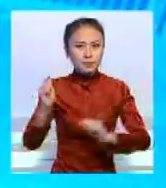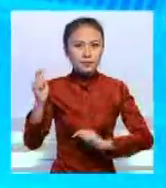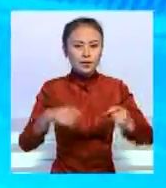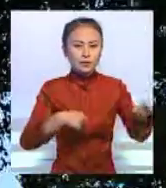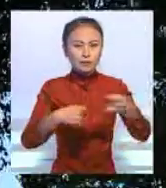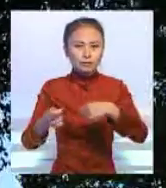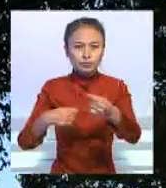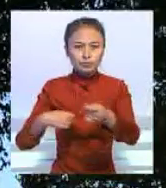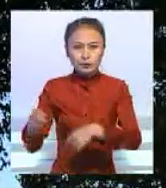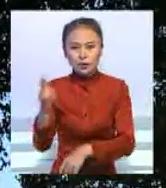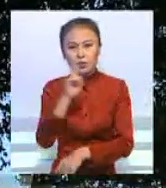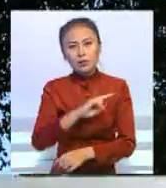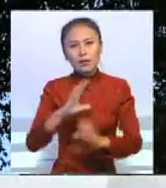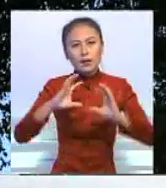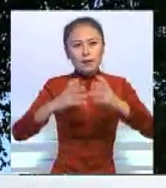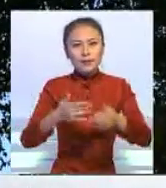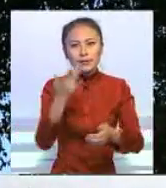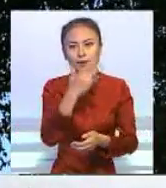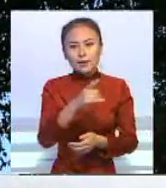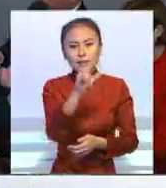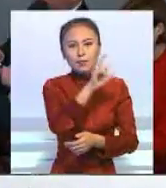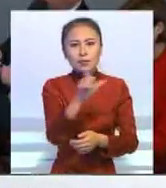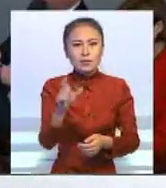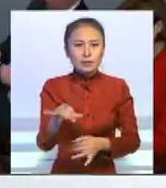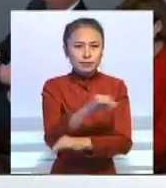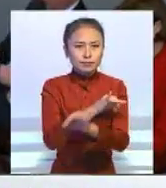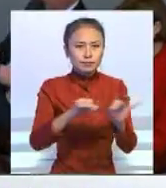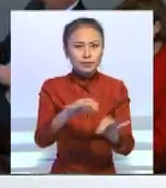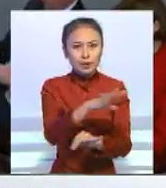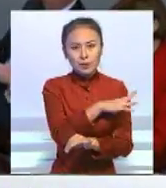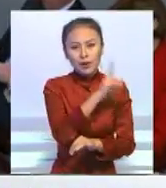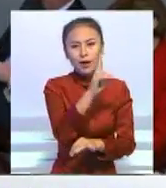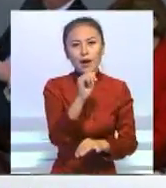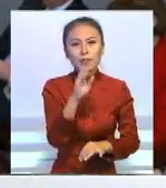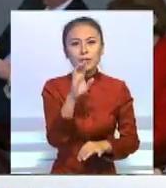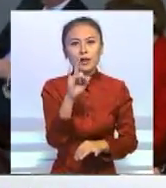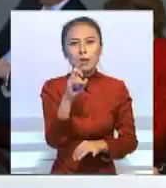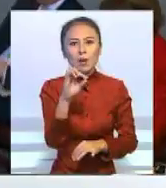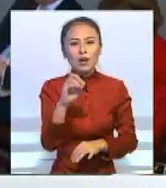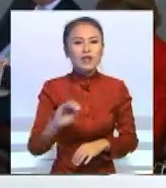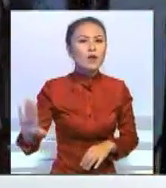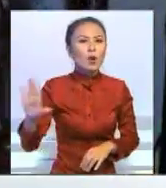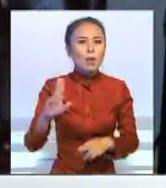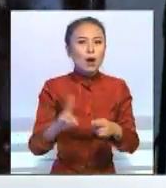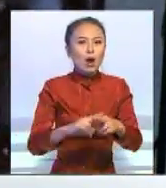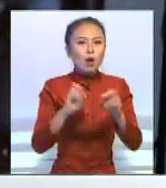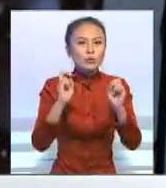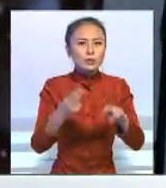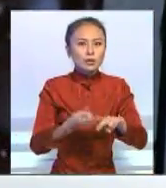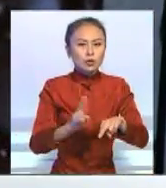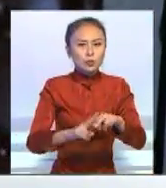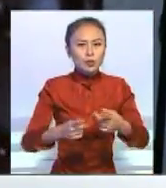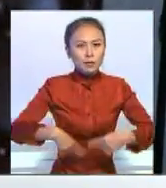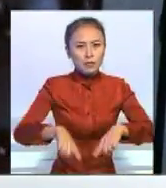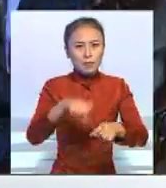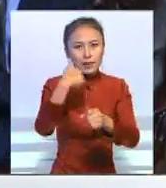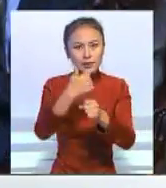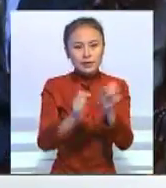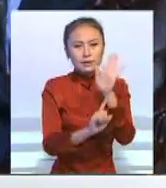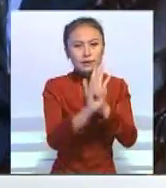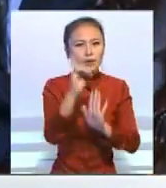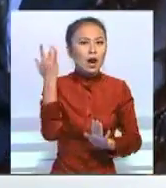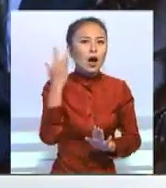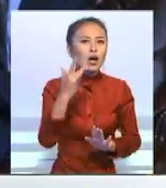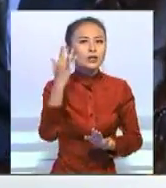екіжақты ынтымақтастық және халықаралық саясат мәселелерін талқылады. Қайрат Абдрахманов Еуропадағы қауіпсіздік және ынтымақтастық ұйымының бас хатшысы